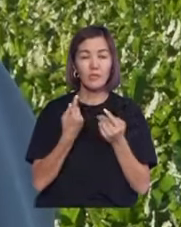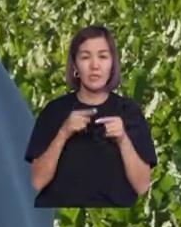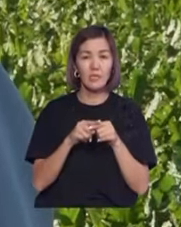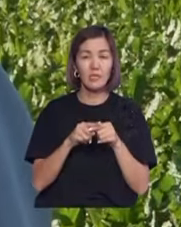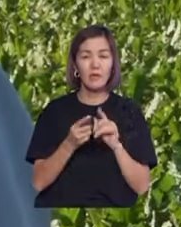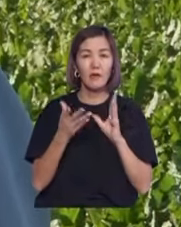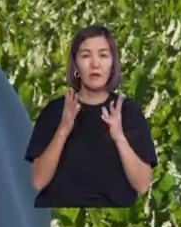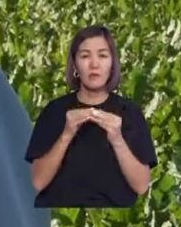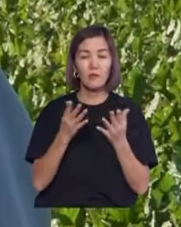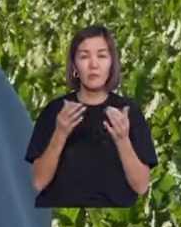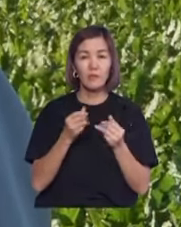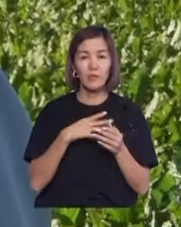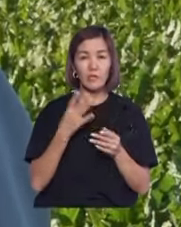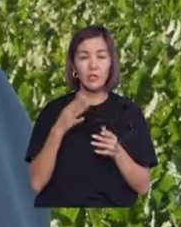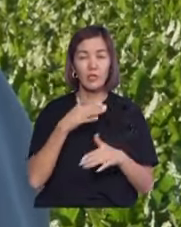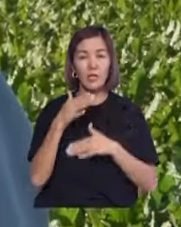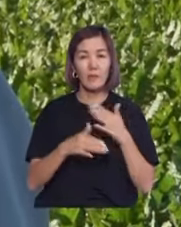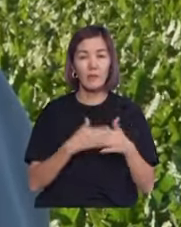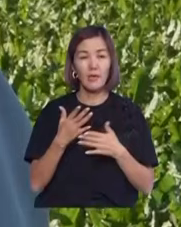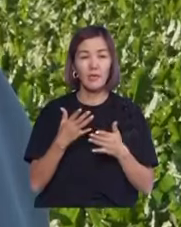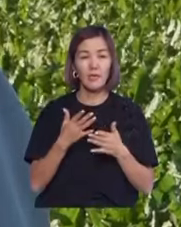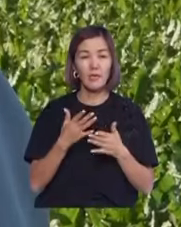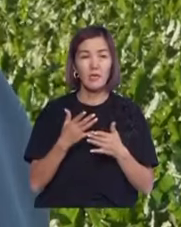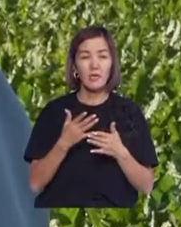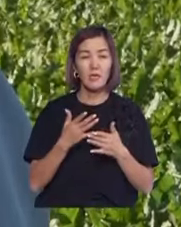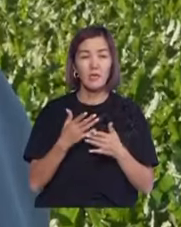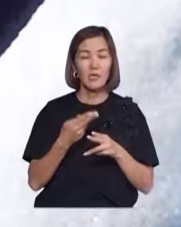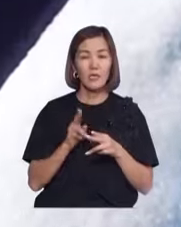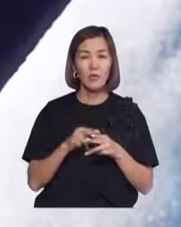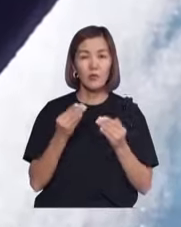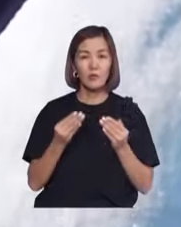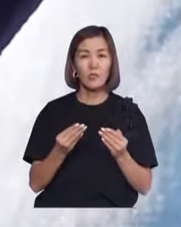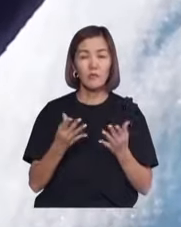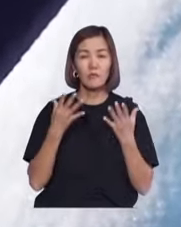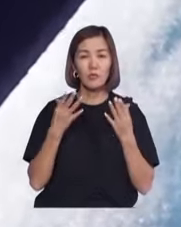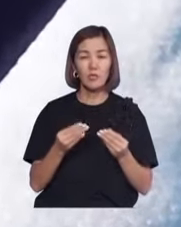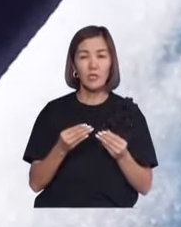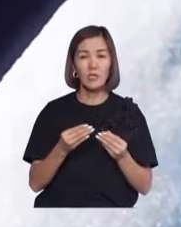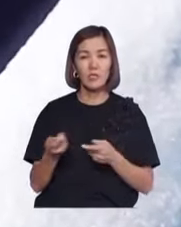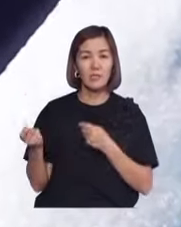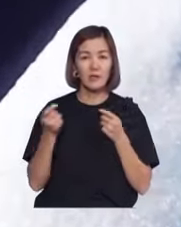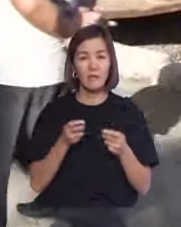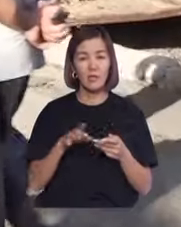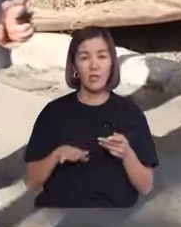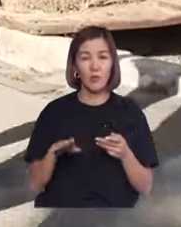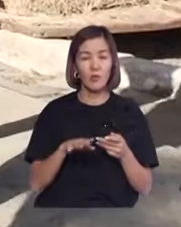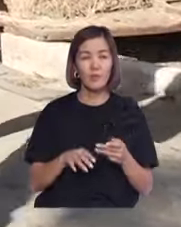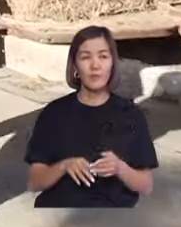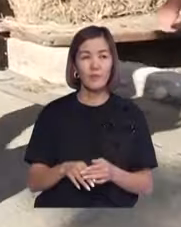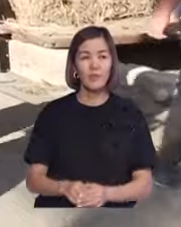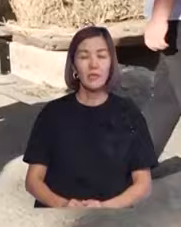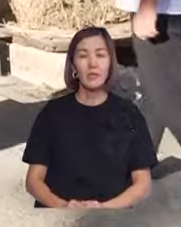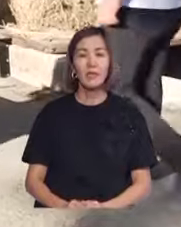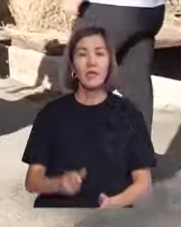В результате было приобретено 4 комбайна для сбора сахарной свеклы, которые на сегодняшний день уже доставлены в районы. Абдулла